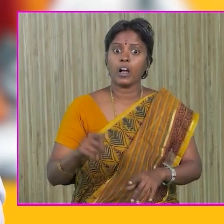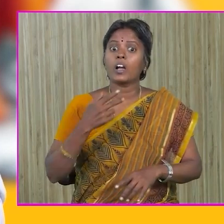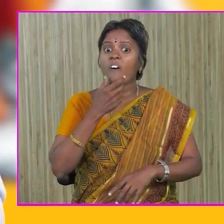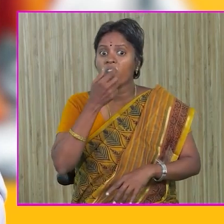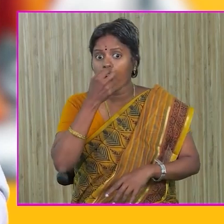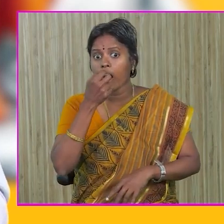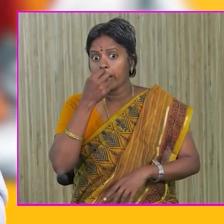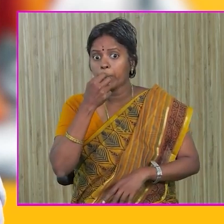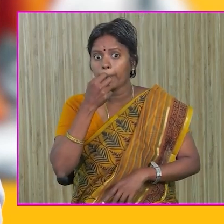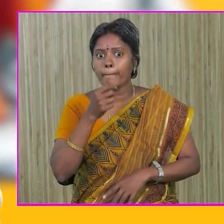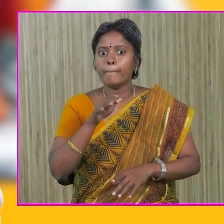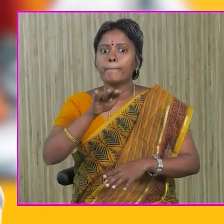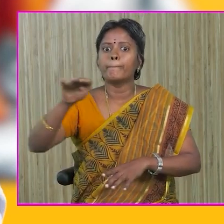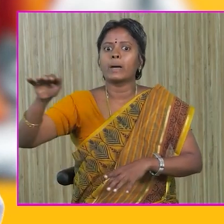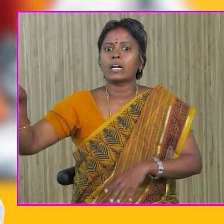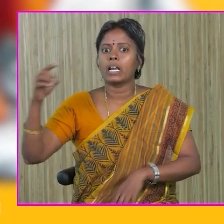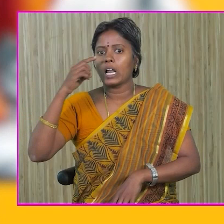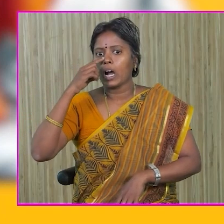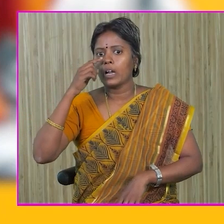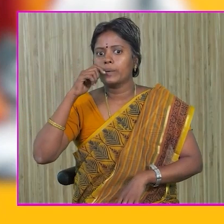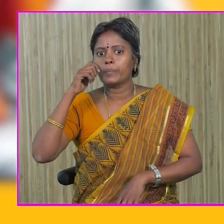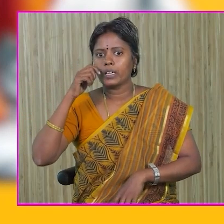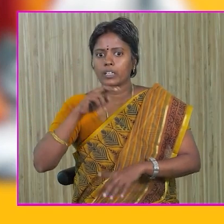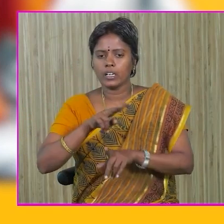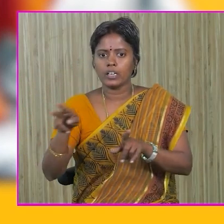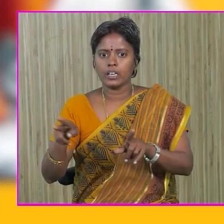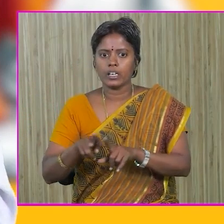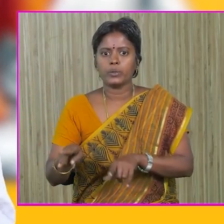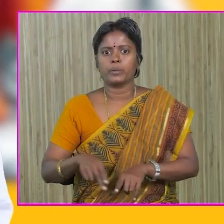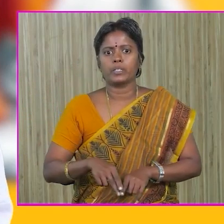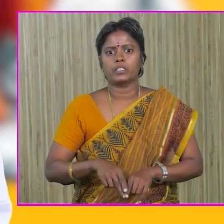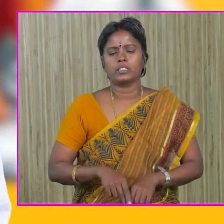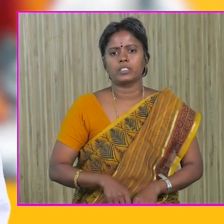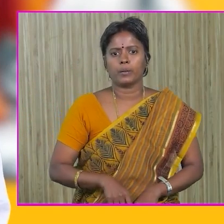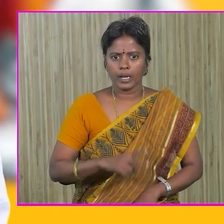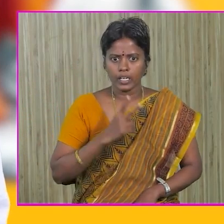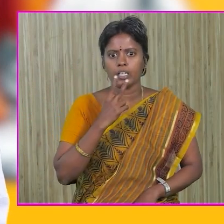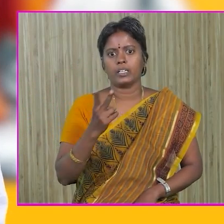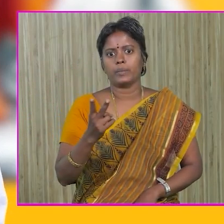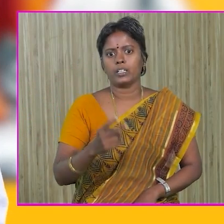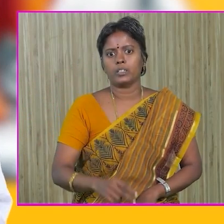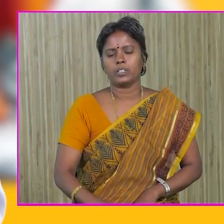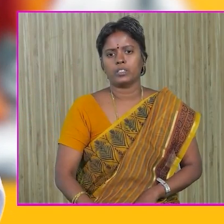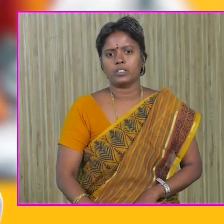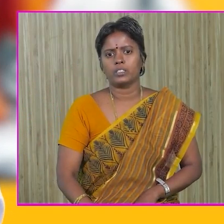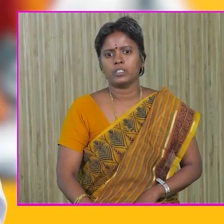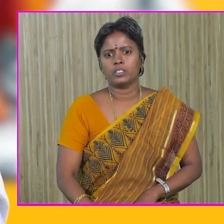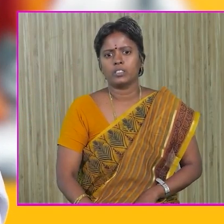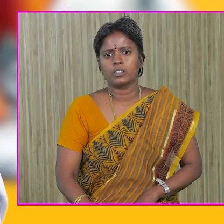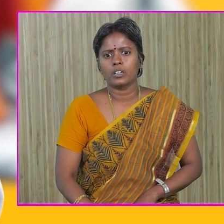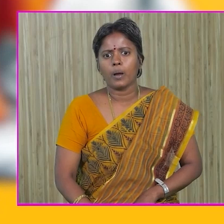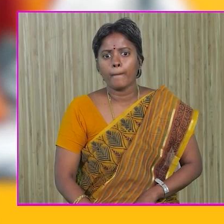உலகம் என்பது ஒரு ஆகு பெயர், இடவாகு பெயர். இது இடத்தை குறிக்காமல் மக்களை குறிக்கக்கூடியது. பண்புடைய